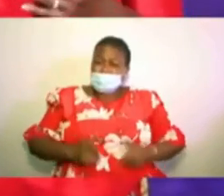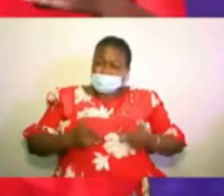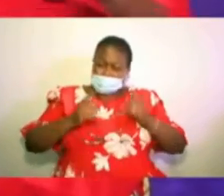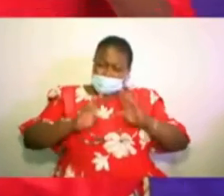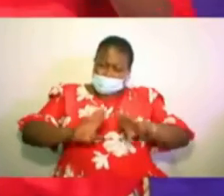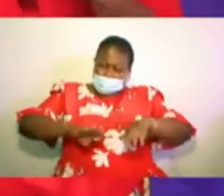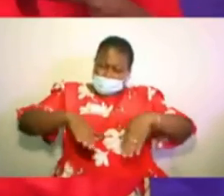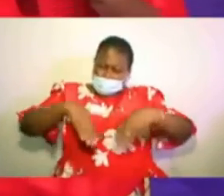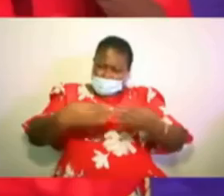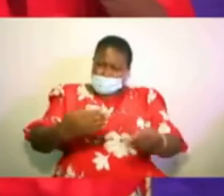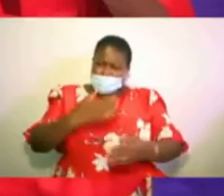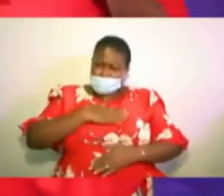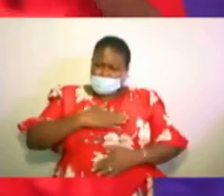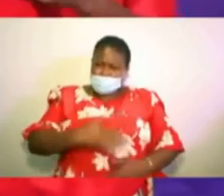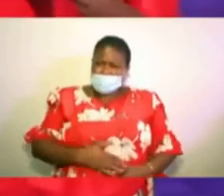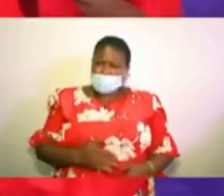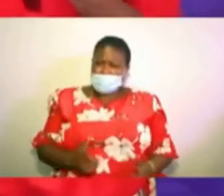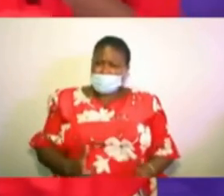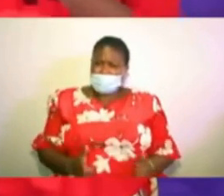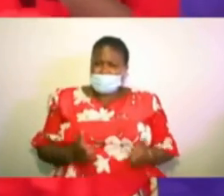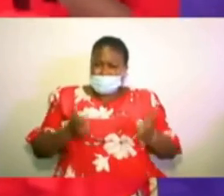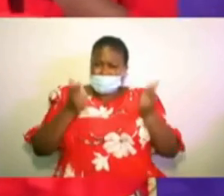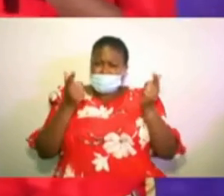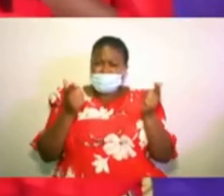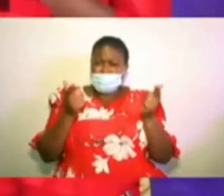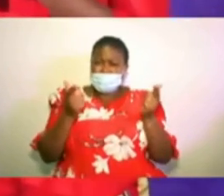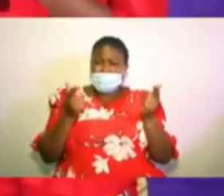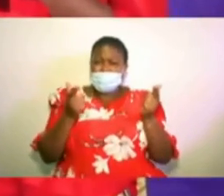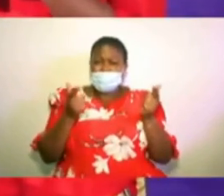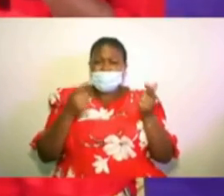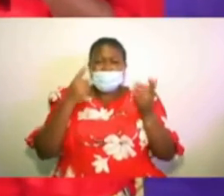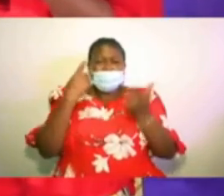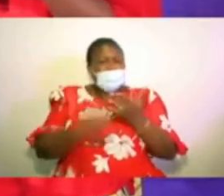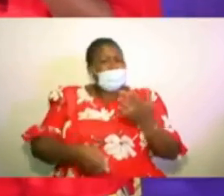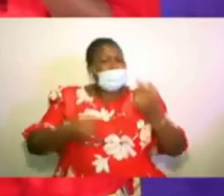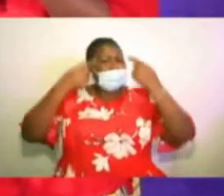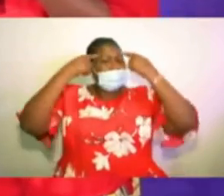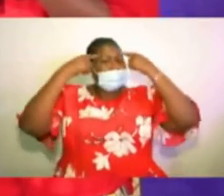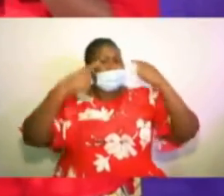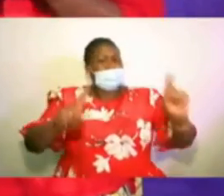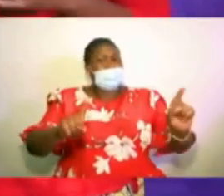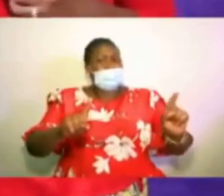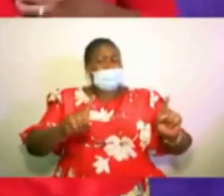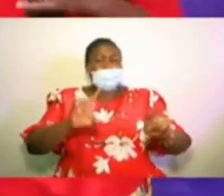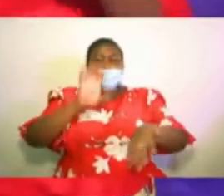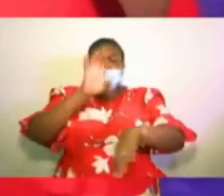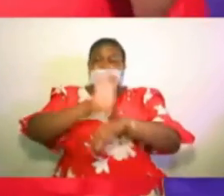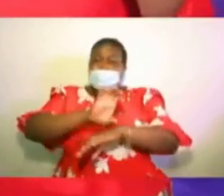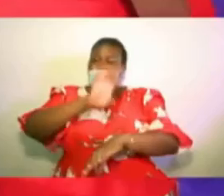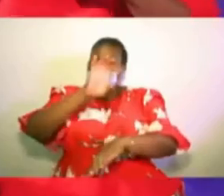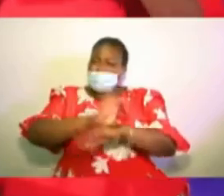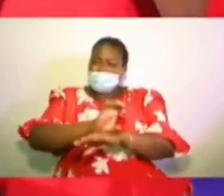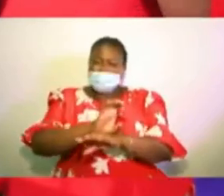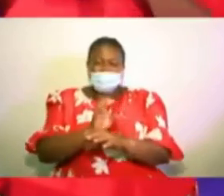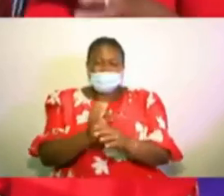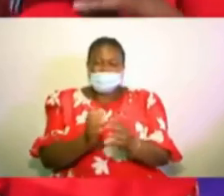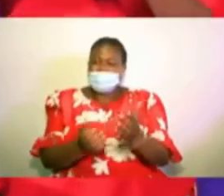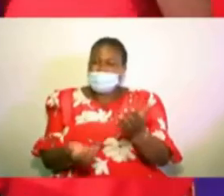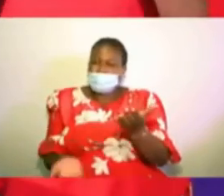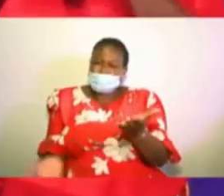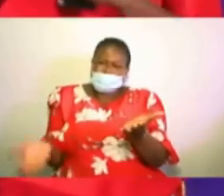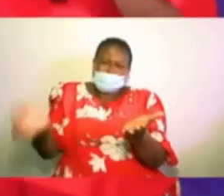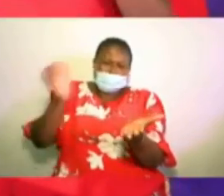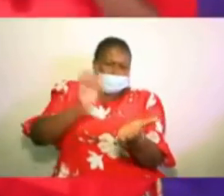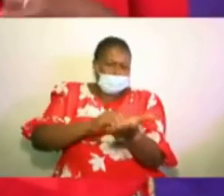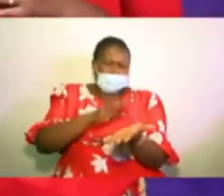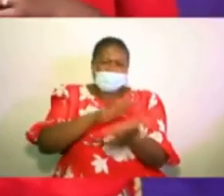alors l'Esprit vient pour lui accorder la vie. Then the church becomes a living soul. Et donc l'Église devient